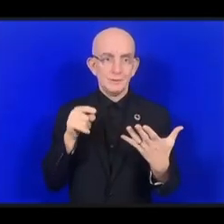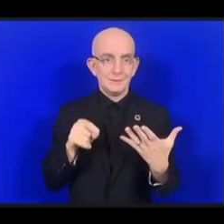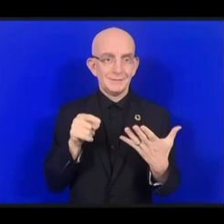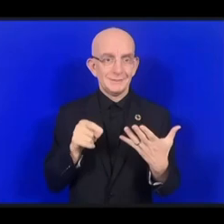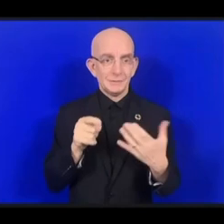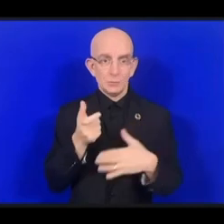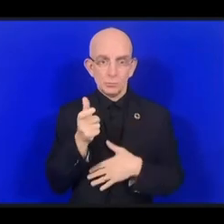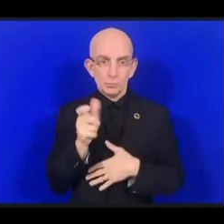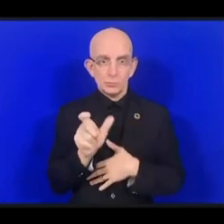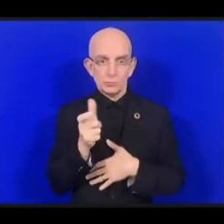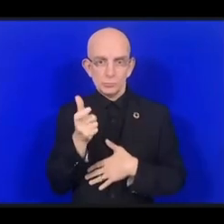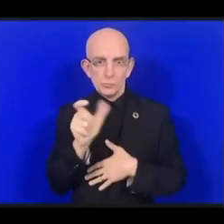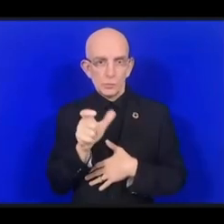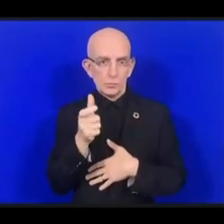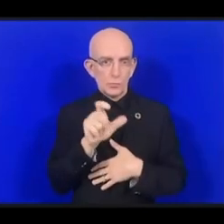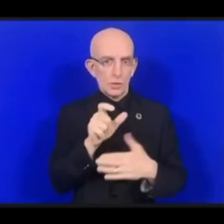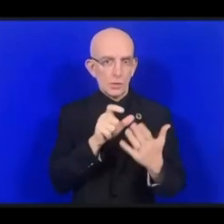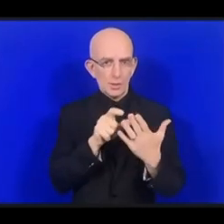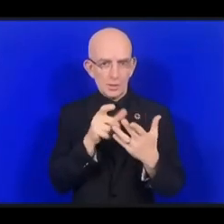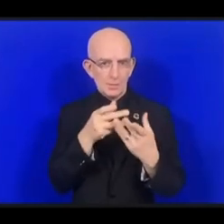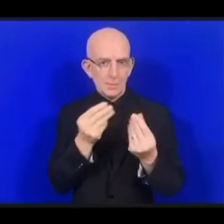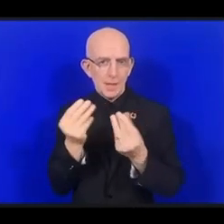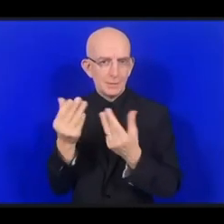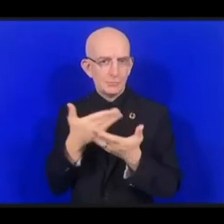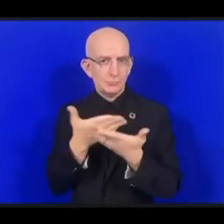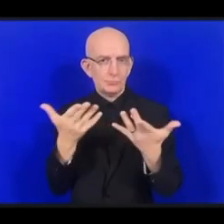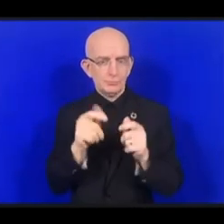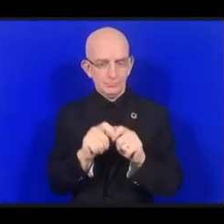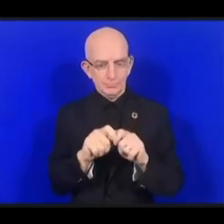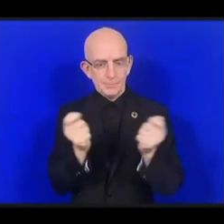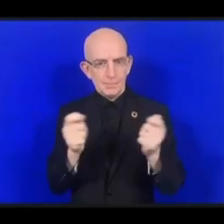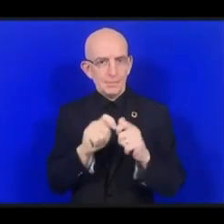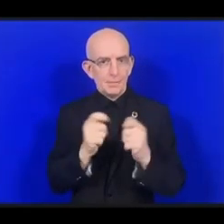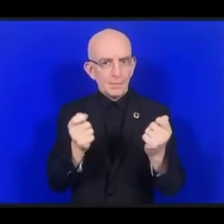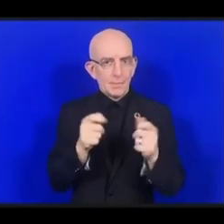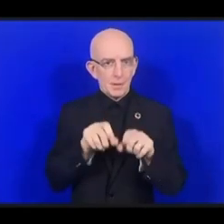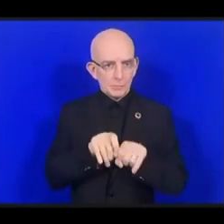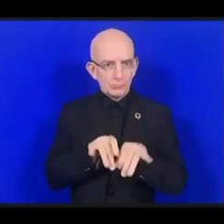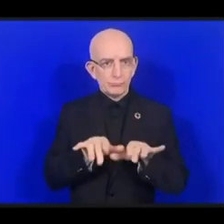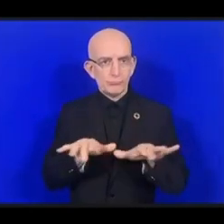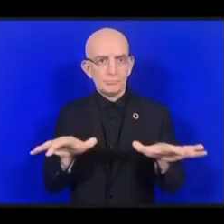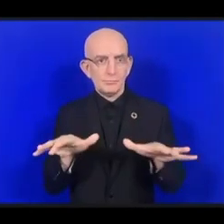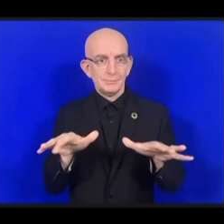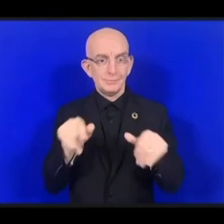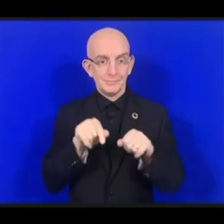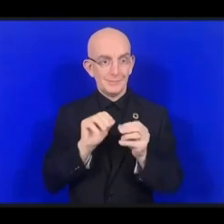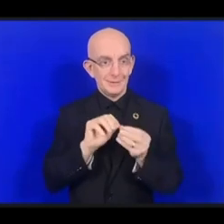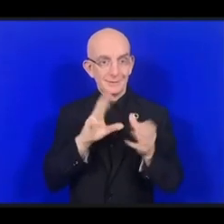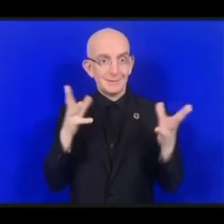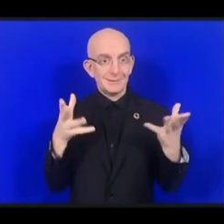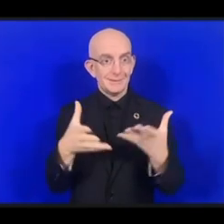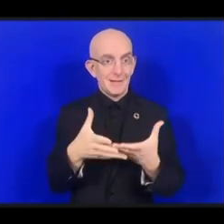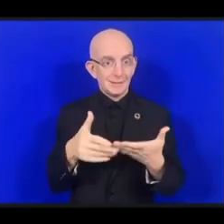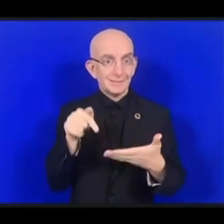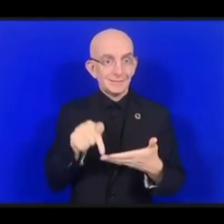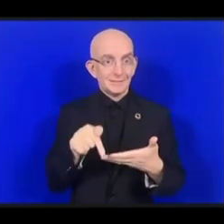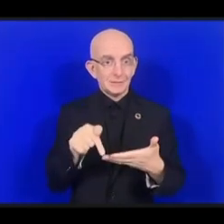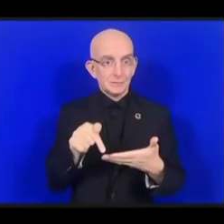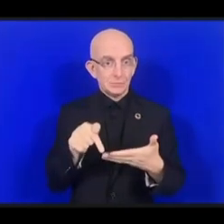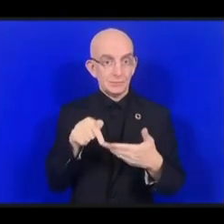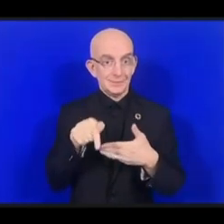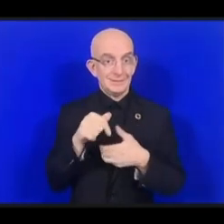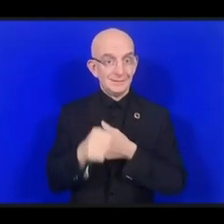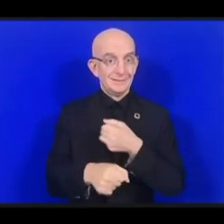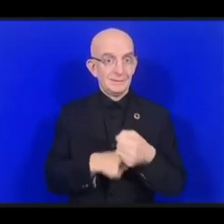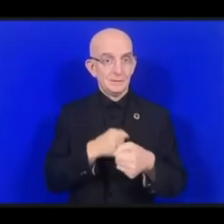年の2倍になったそうでありますえ私は毎年年末に日本幹事能力検定協会